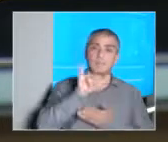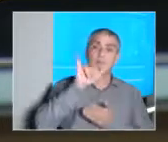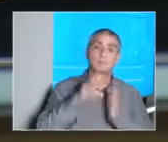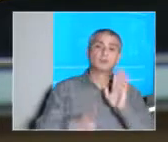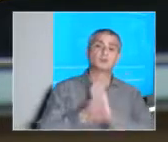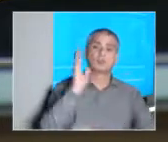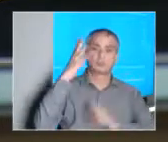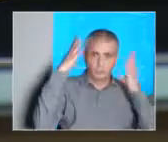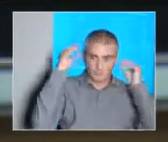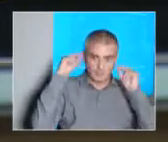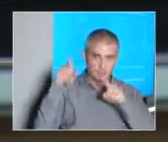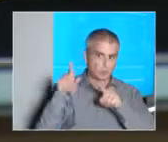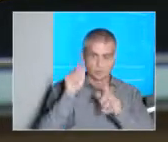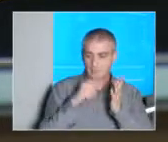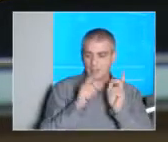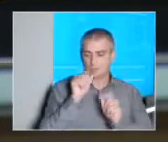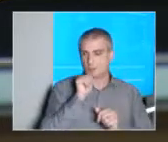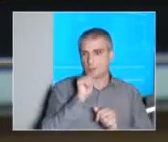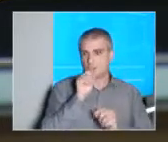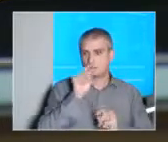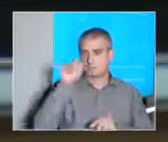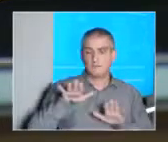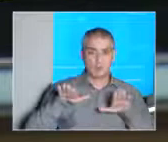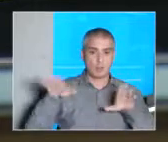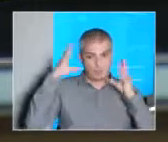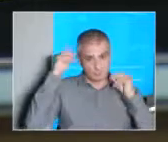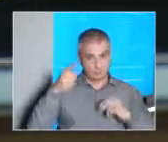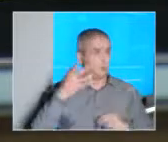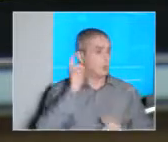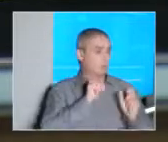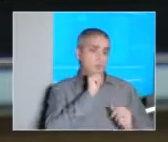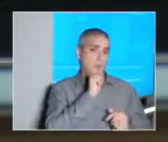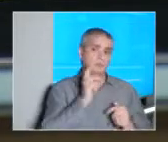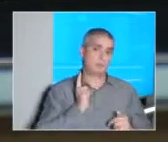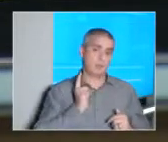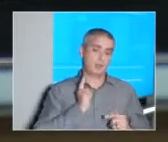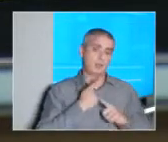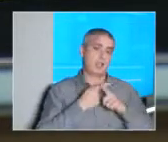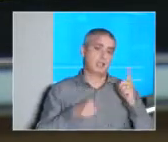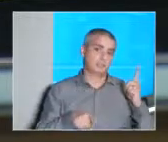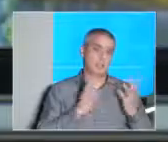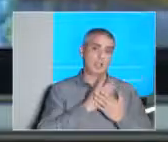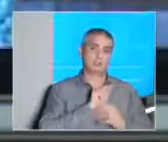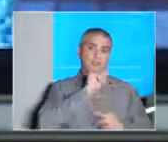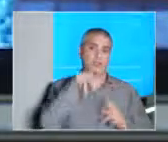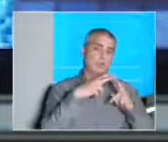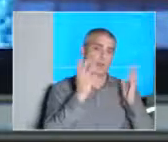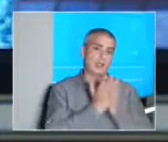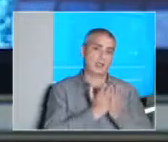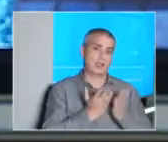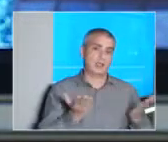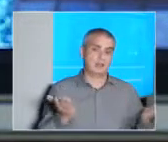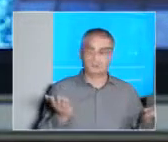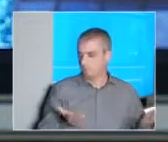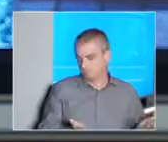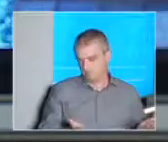שיצאו מבן גוריון, כי אנשים לא רוצים להיות בבן גוריון. נגיד עוד משהו. אולי אנשים לא רוצים לחכות גם חצי שעה עד שהם יגיעו לעיר אילת, אבל